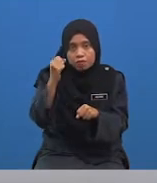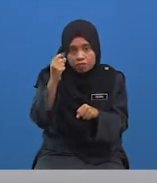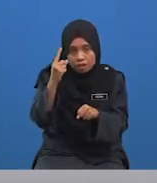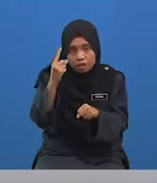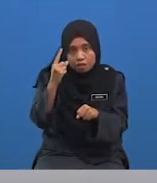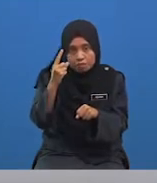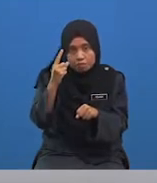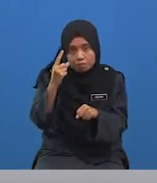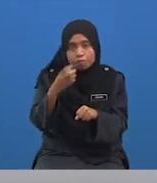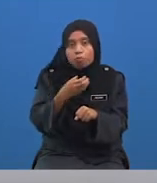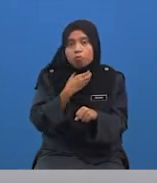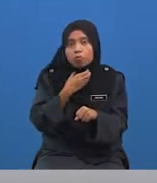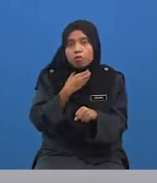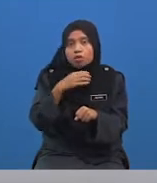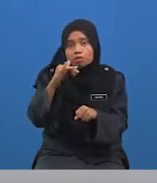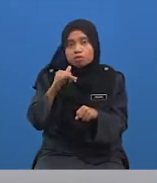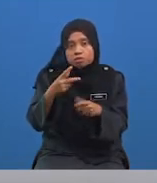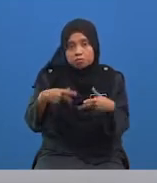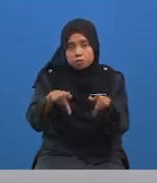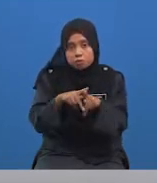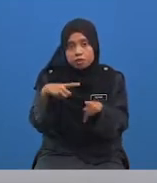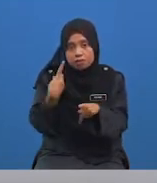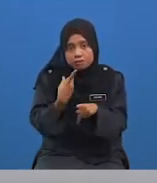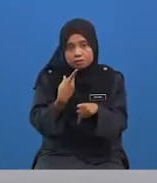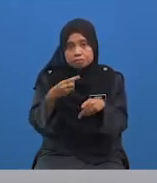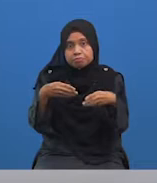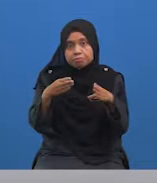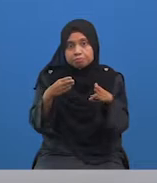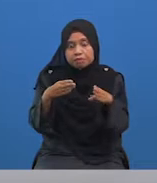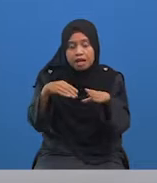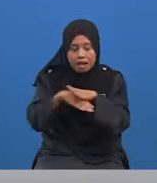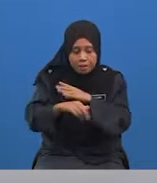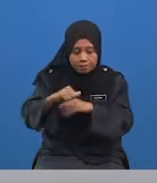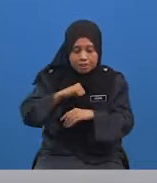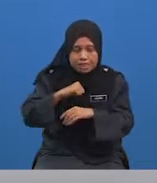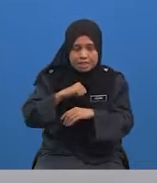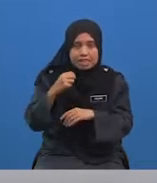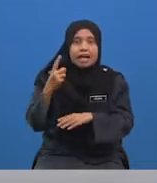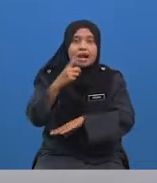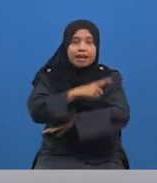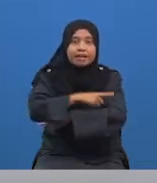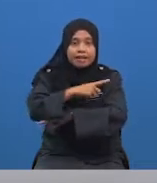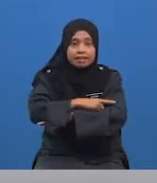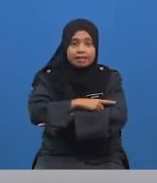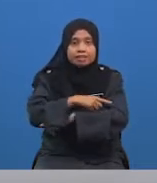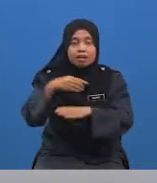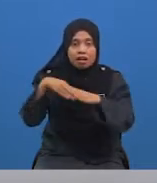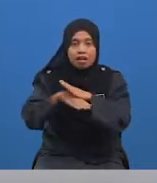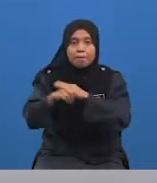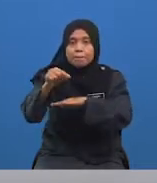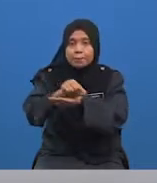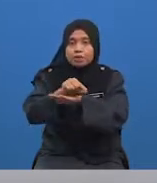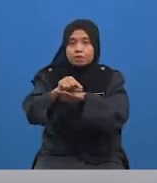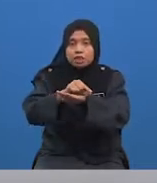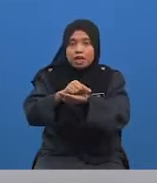memahami etika yang kita perlu terapkan dalam diri kita seharian dalam